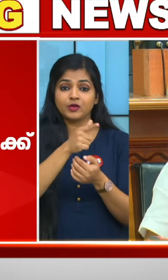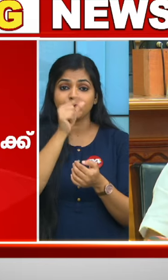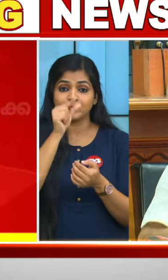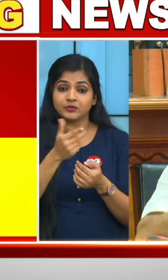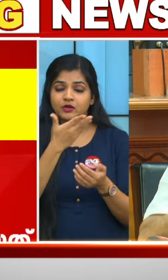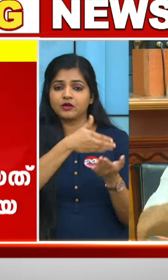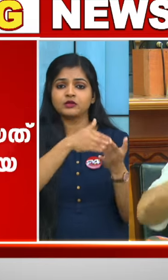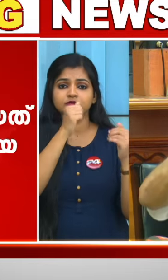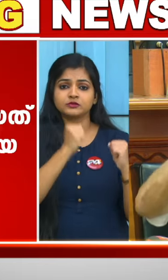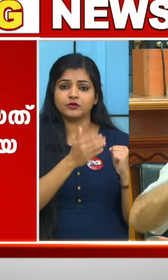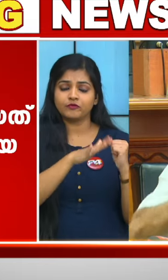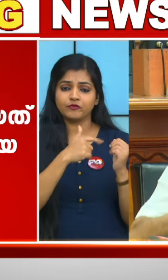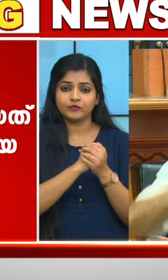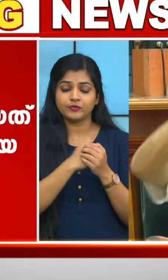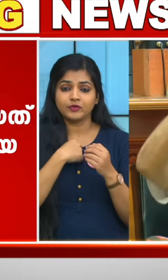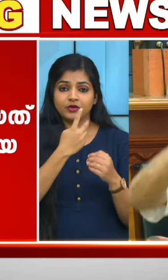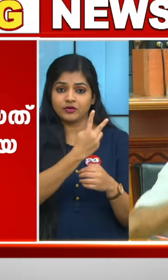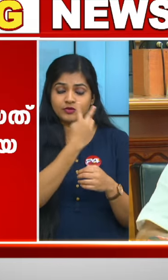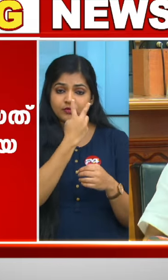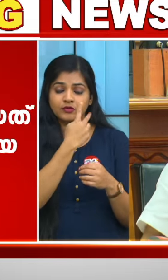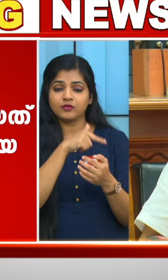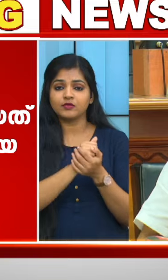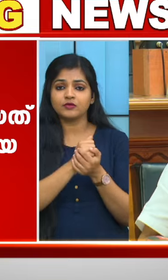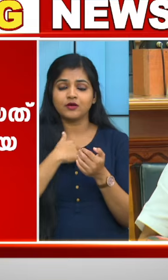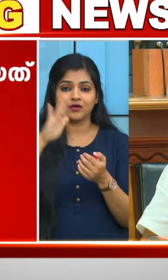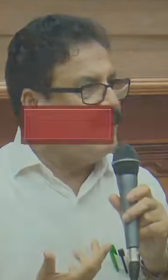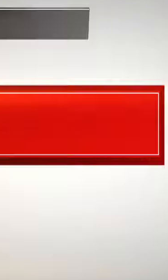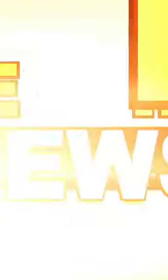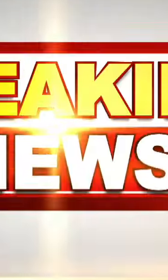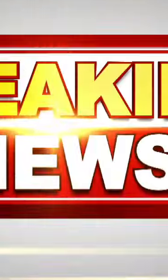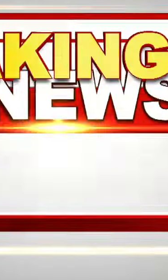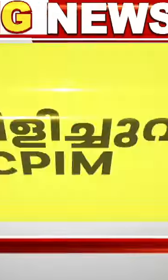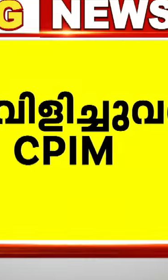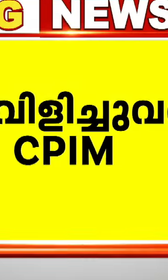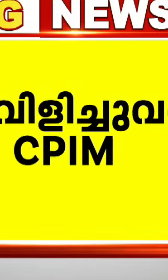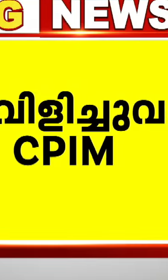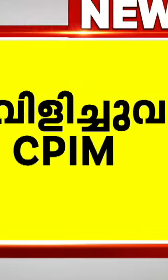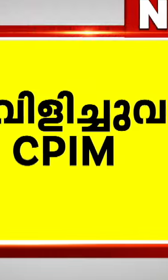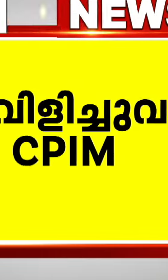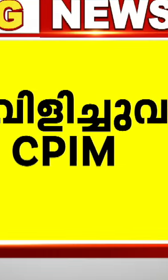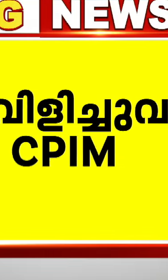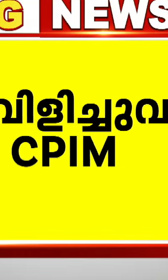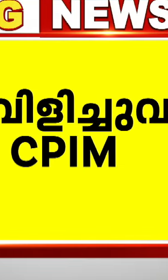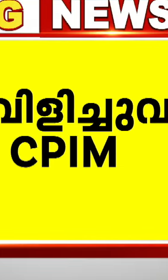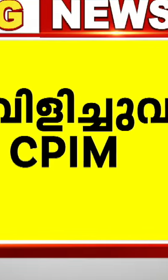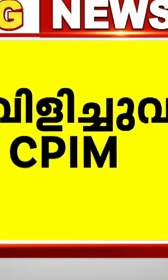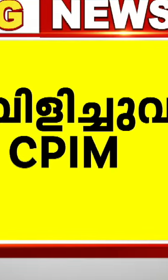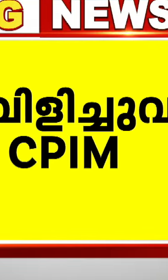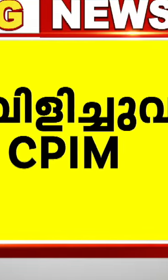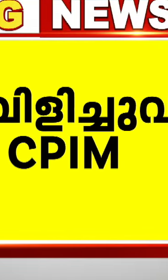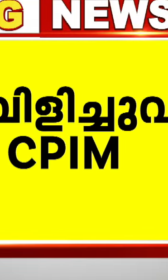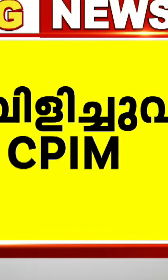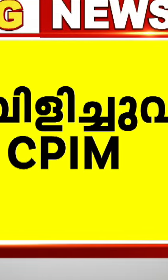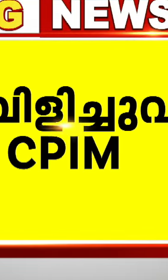അപ്പൊ അദ്ദേഹം എന്നെ കണ്ടിട്ട് ഇങ്ങനെ കൈ കാണിച്ചാൽ, ഒരു MP അല്ലേ, അദ്ദേഹം ജയിച്ച ആളല്ലേ, അദ്ദേഹത്തിന്റെ അടുത്തൊന്ന് പോയി